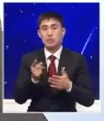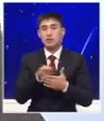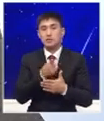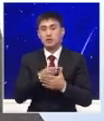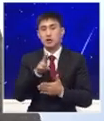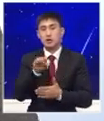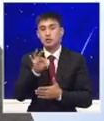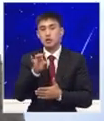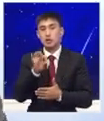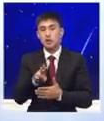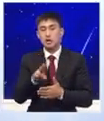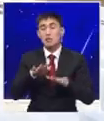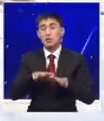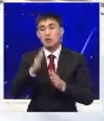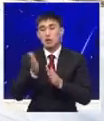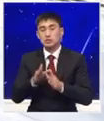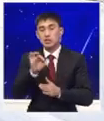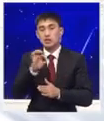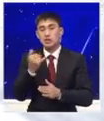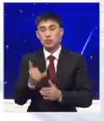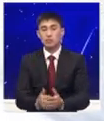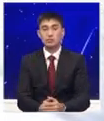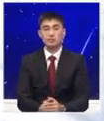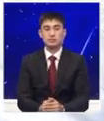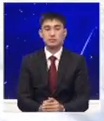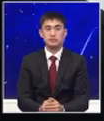названием Кашаман, расположенной в горах Сарытау.